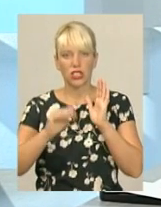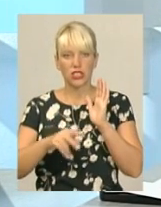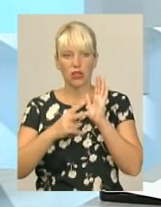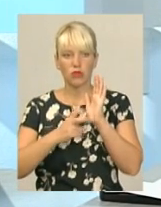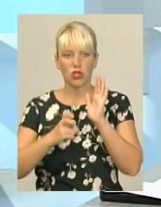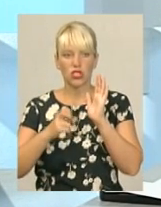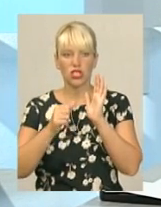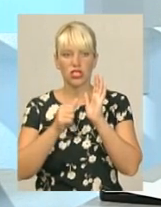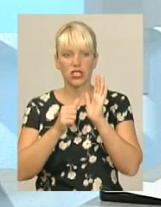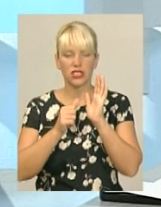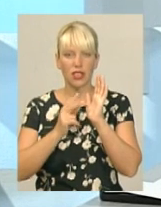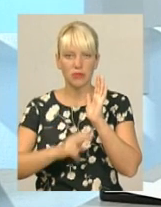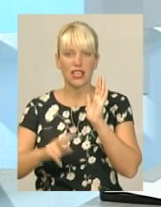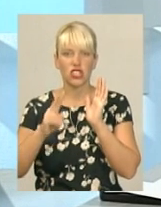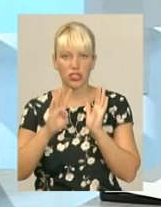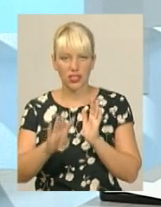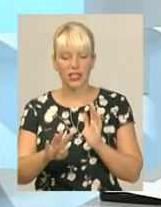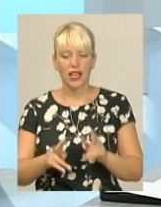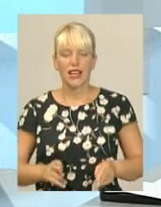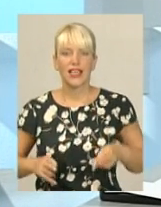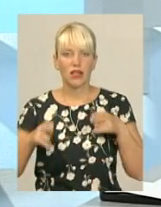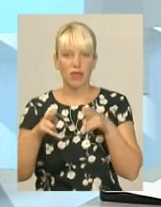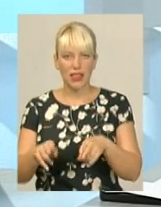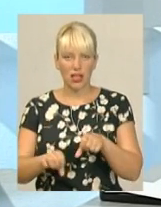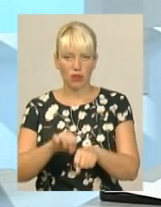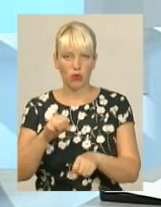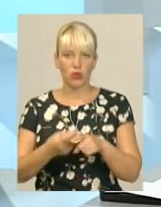6774 кримінальних правопорушення, з яких